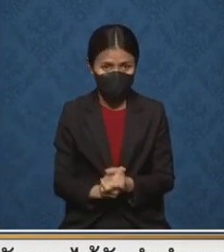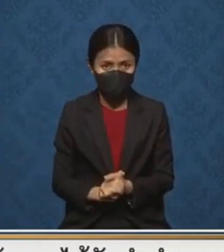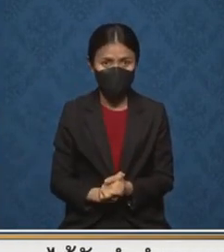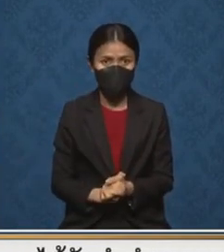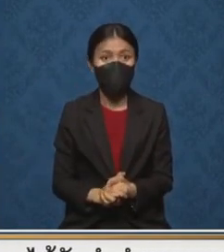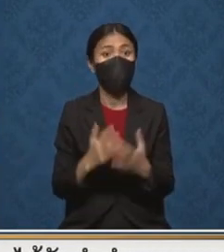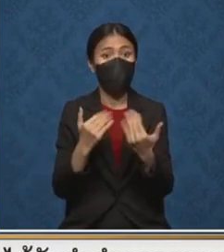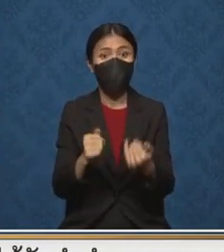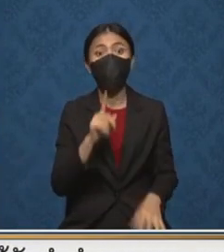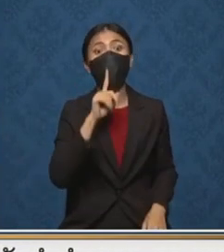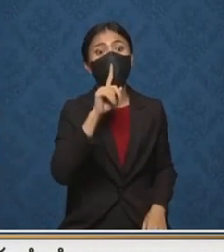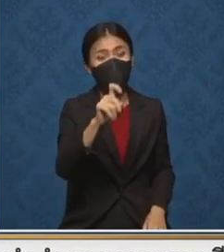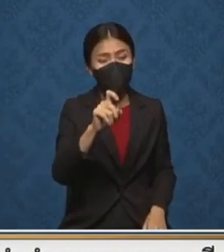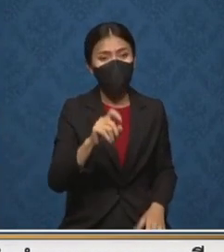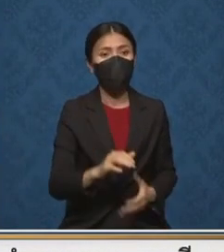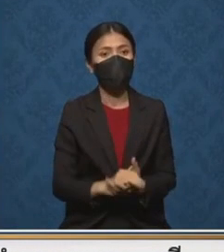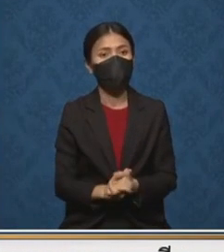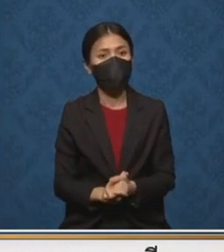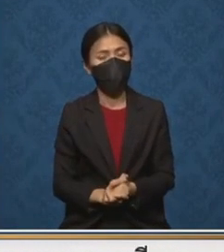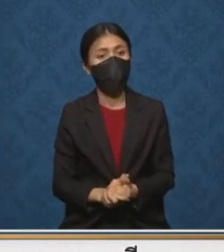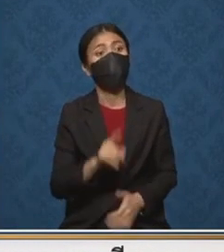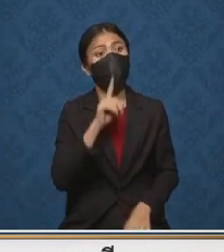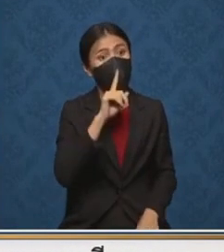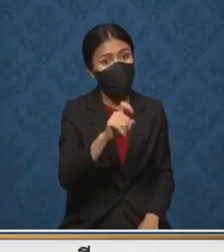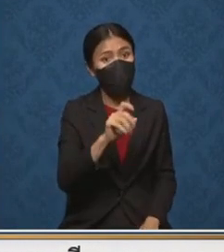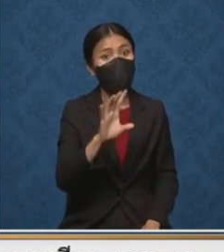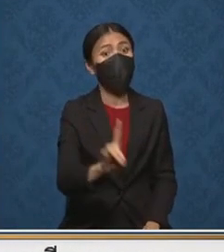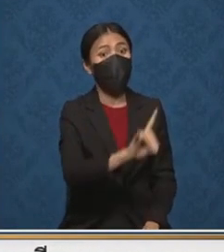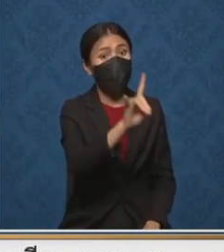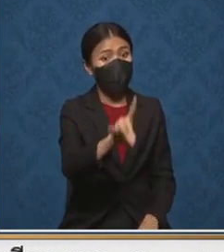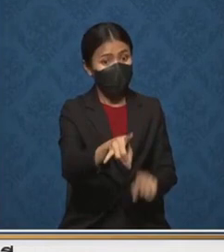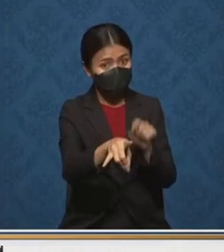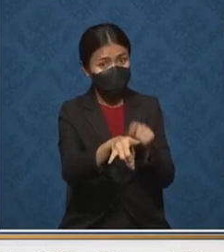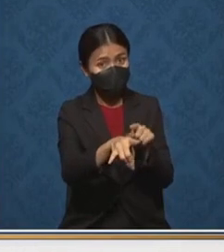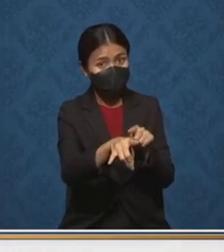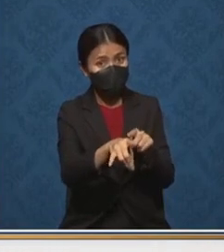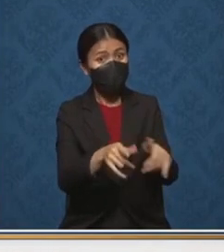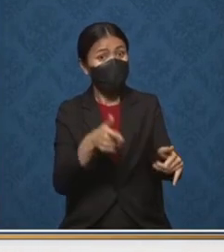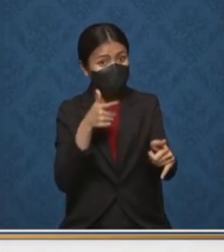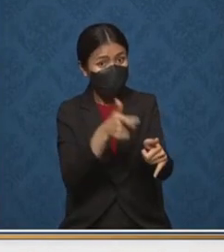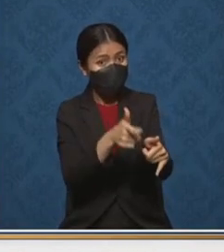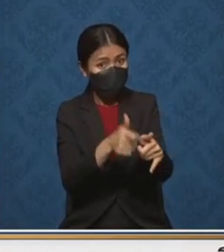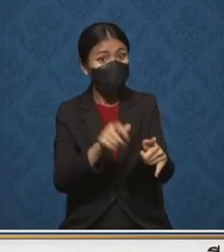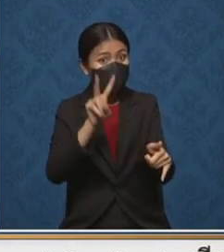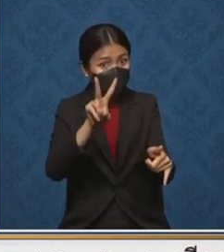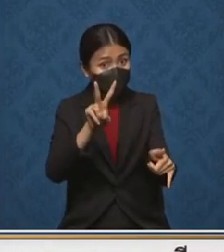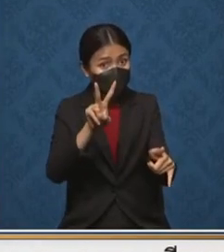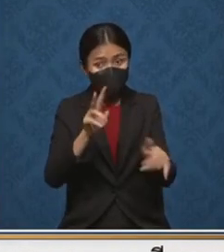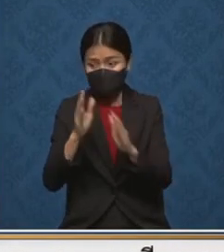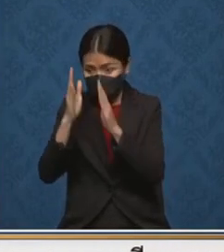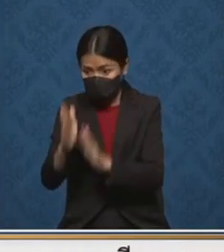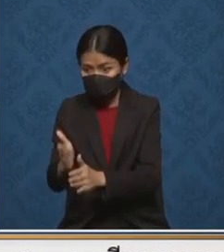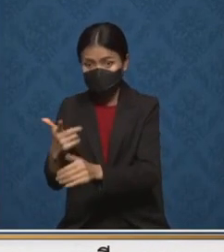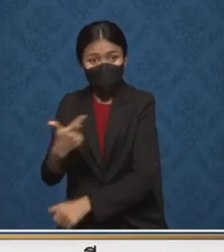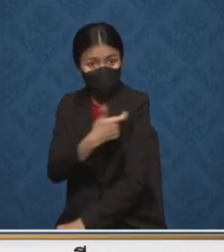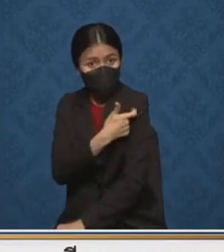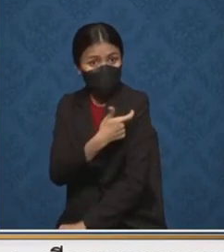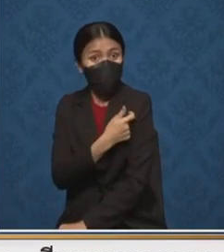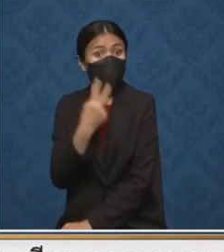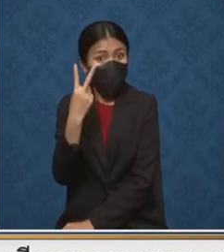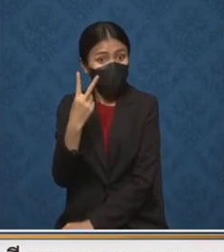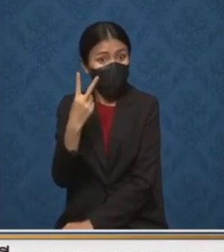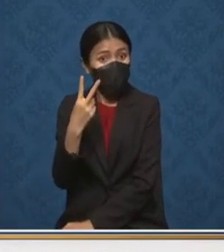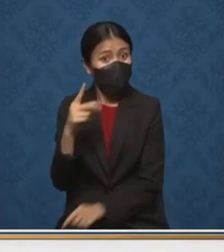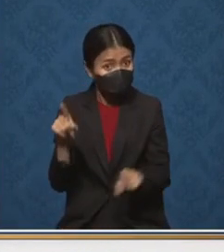สัตว์เหมือนคนหรือไม่ต้องฉีด 2เข็มหรือไม่อันนี้ต้องกลับเรียนหรือความพบและขณะเดียว